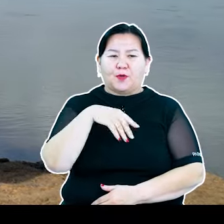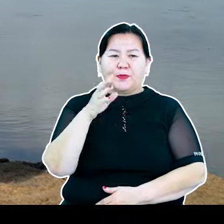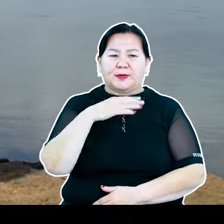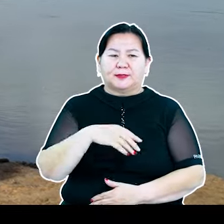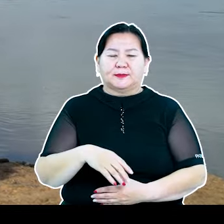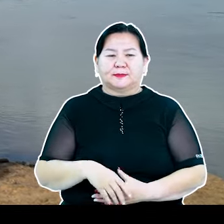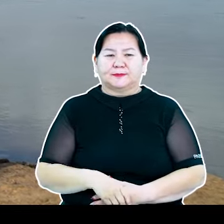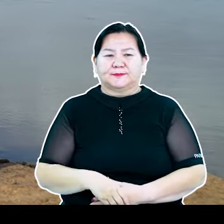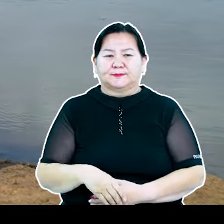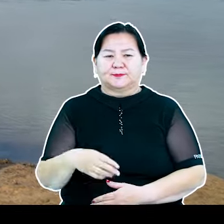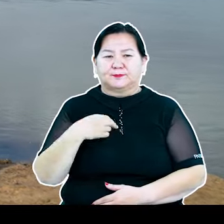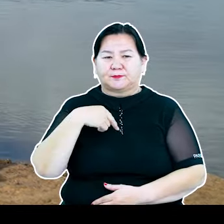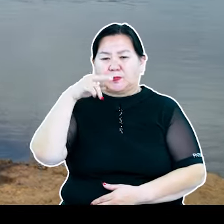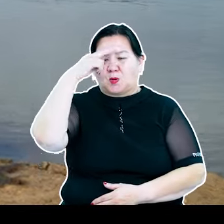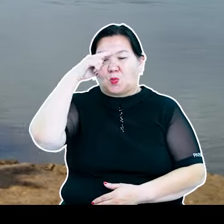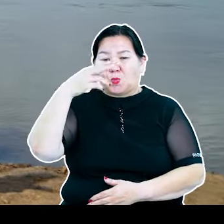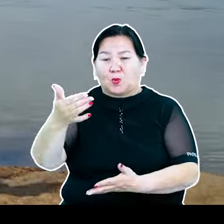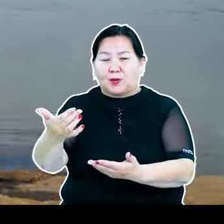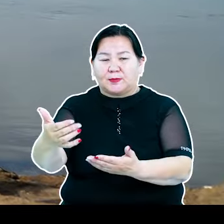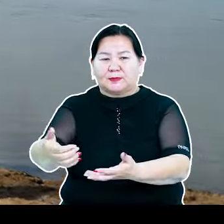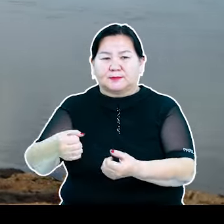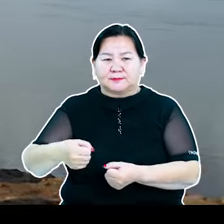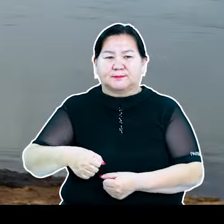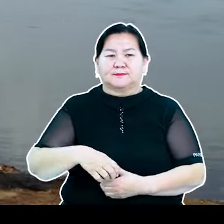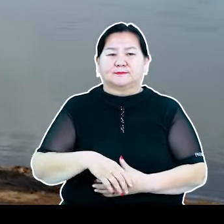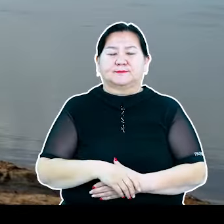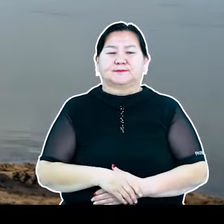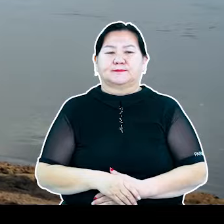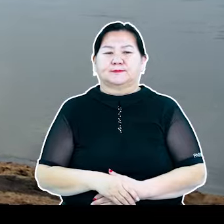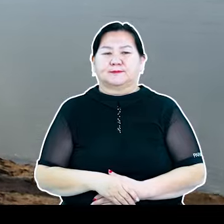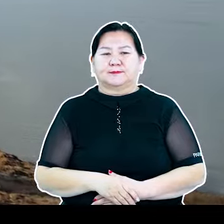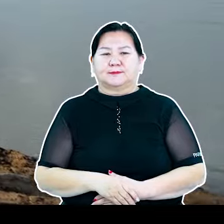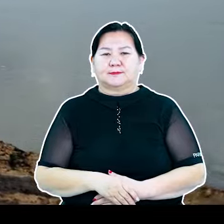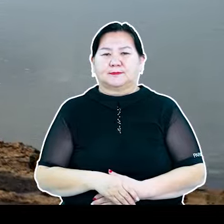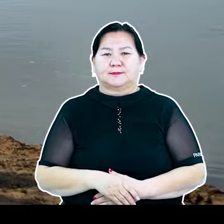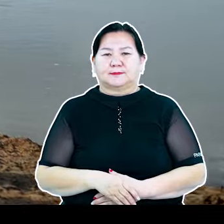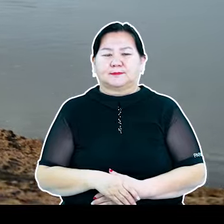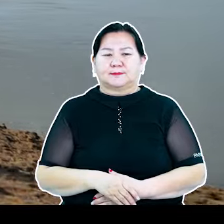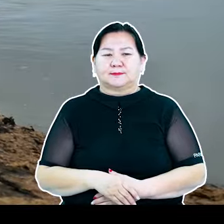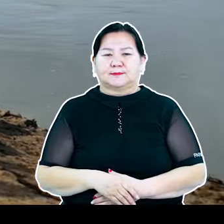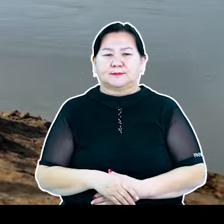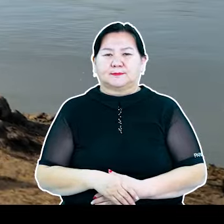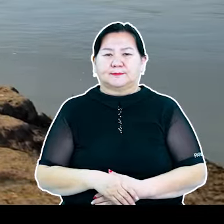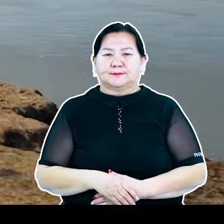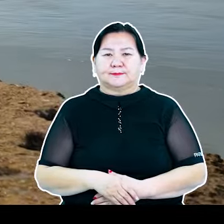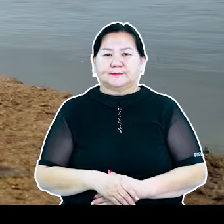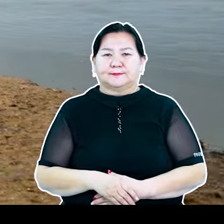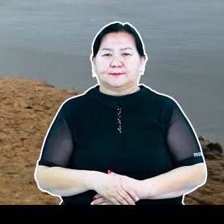л миний хөө. За, зүг. За, харьцгаана.